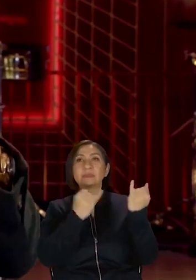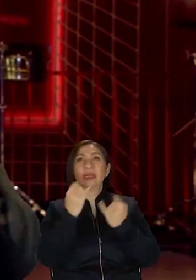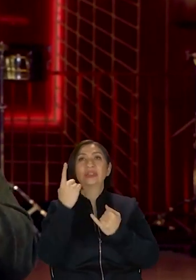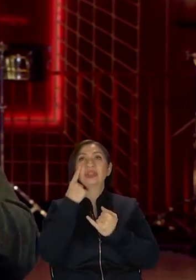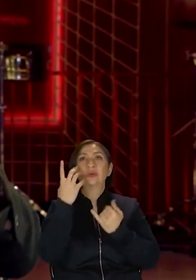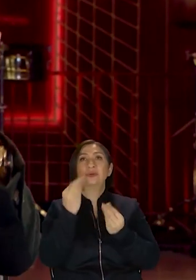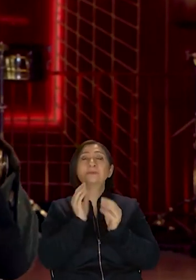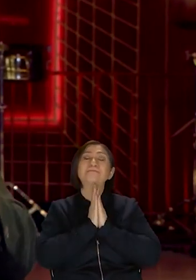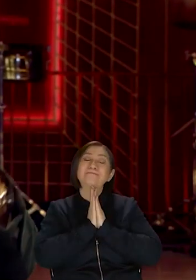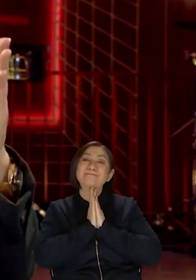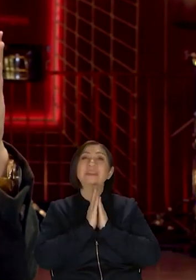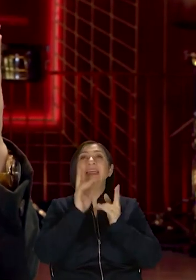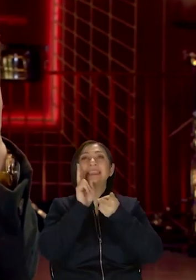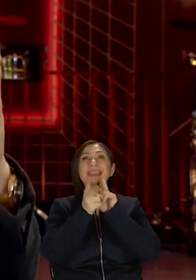olduk.